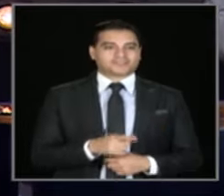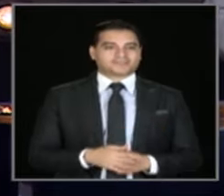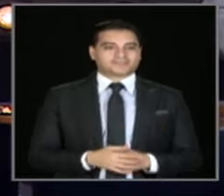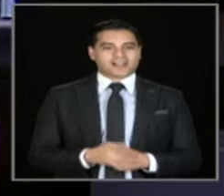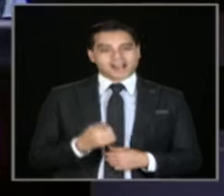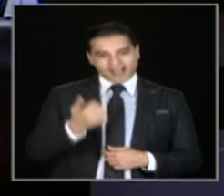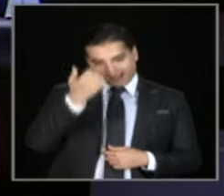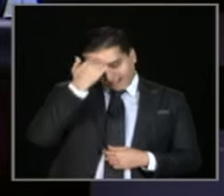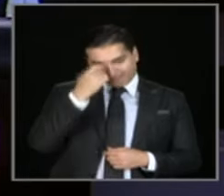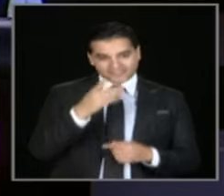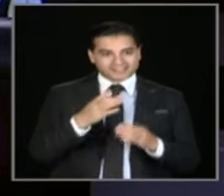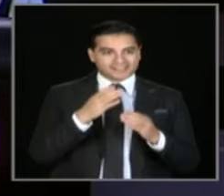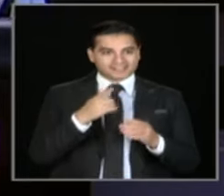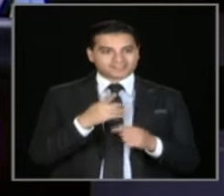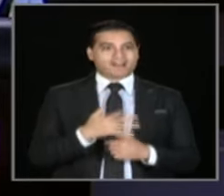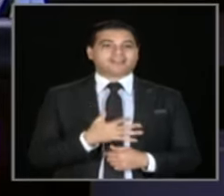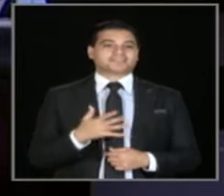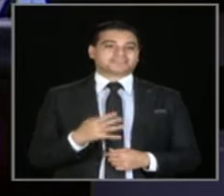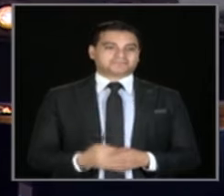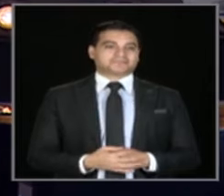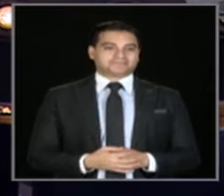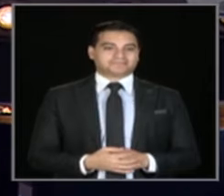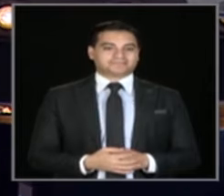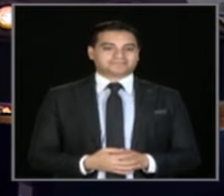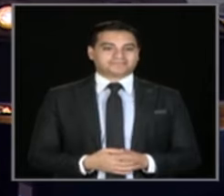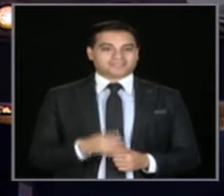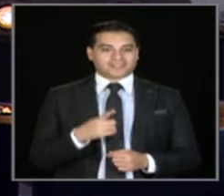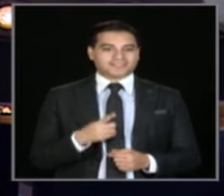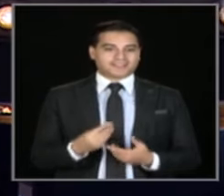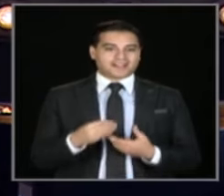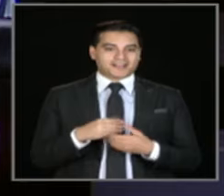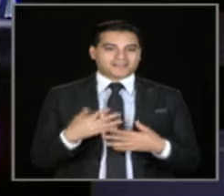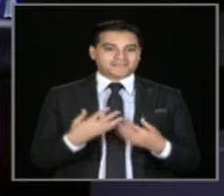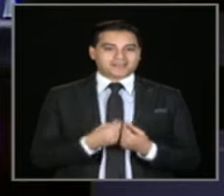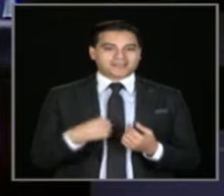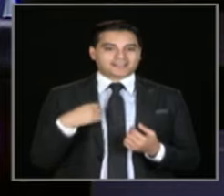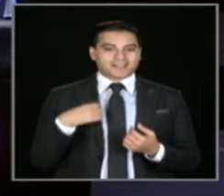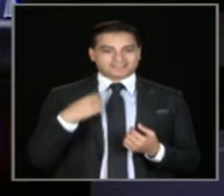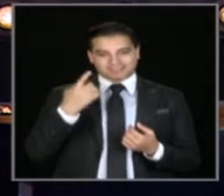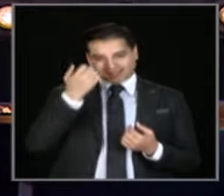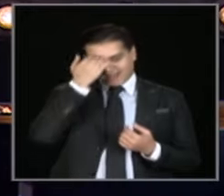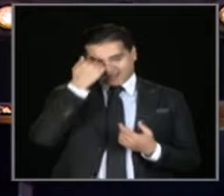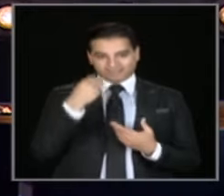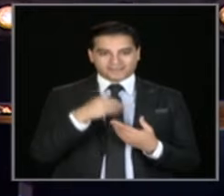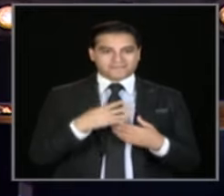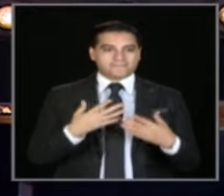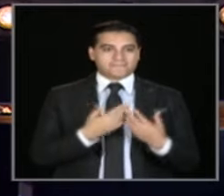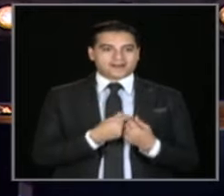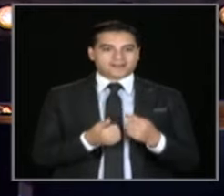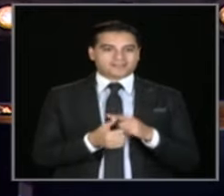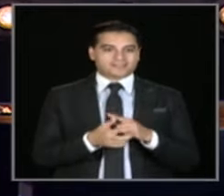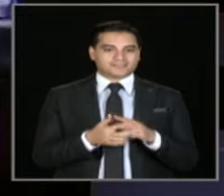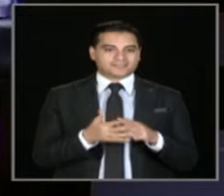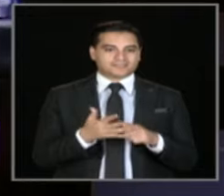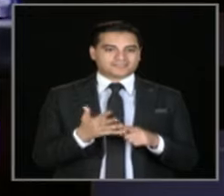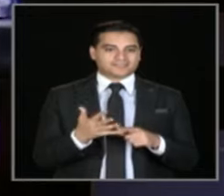ألف نقطة، ده شيء عظيم. أنت كده انضميت لنادي الألف. الحمد لله. يعني تعدوا على الصوابع، نادي الألف